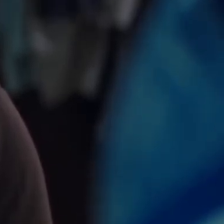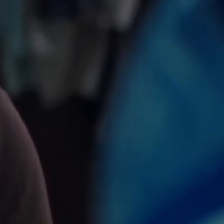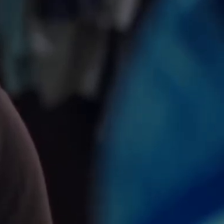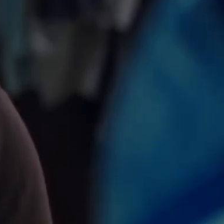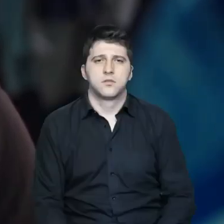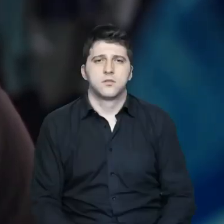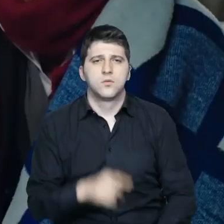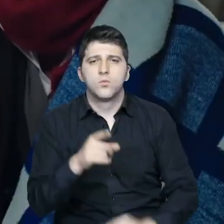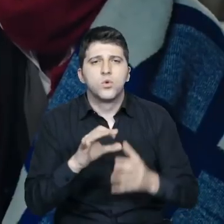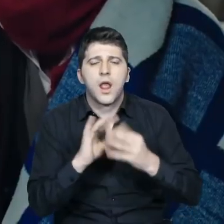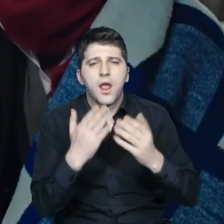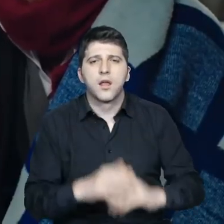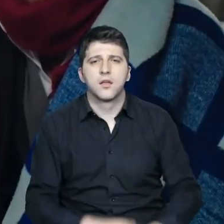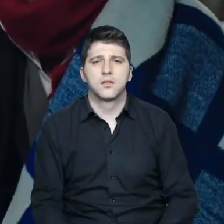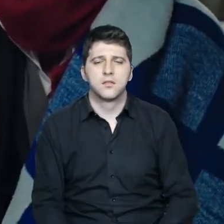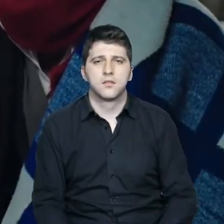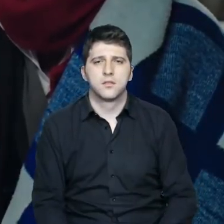Bu ne?